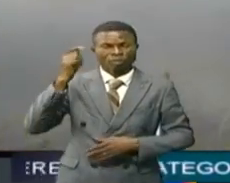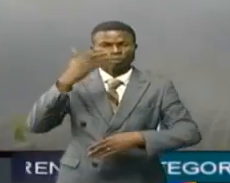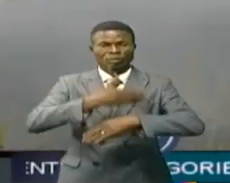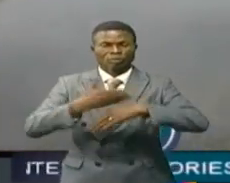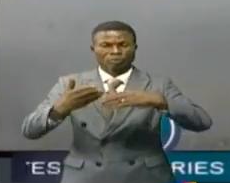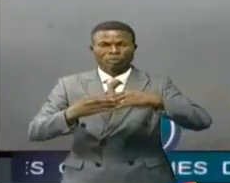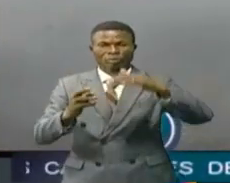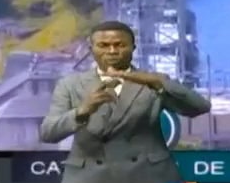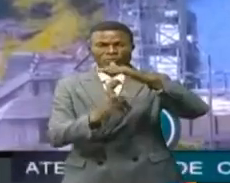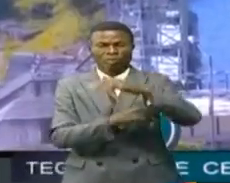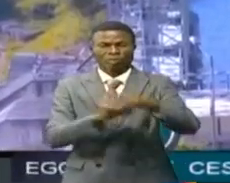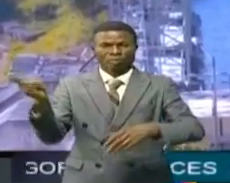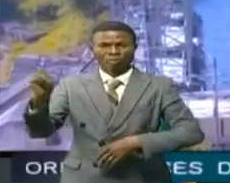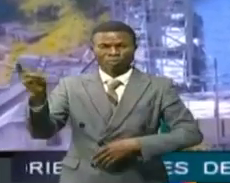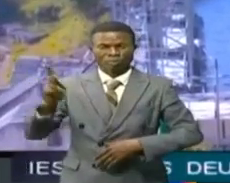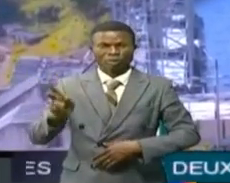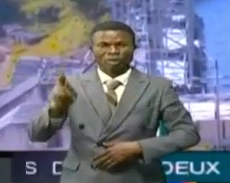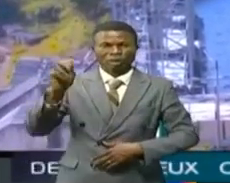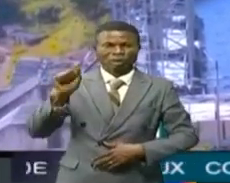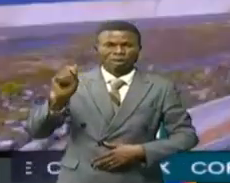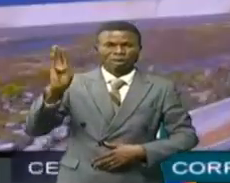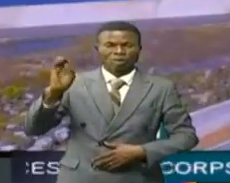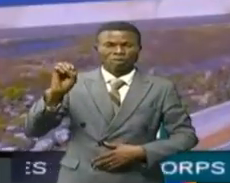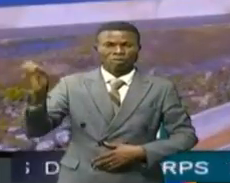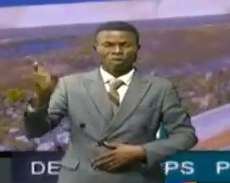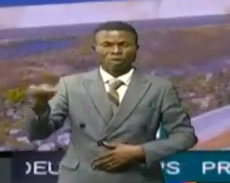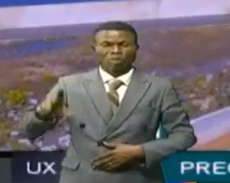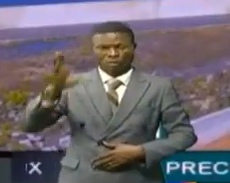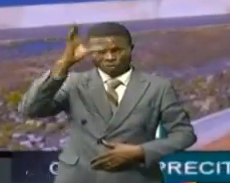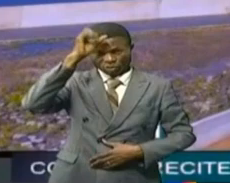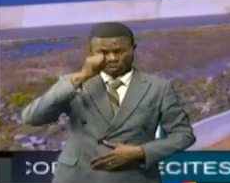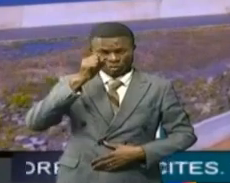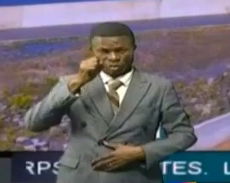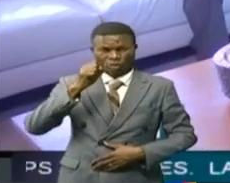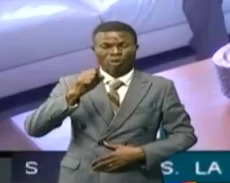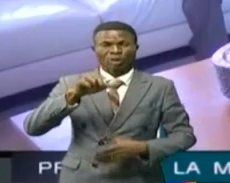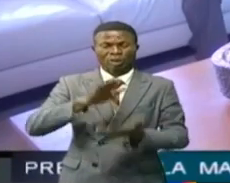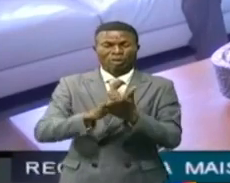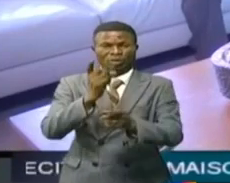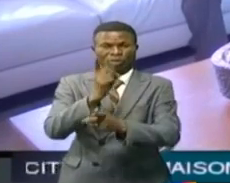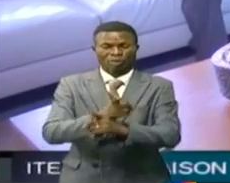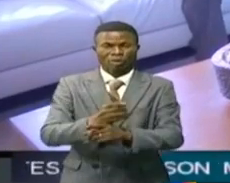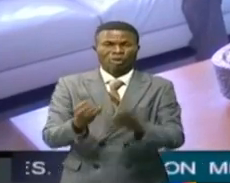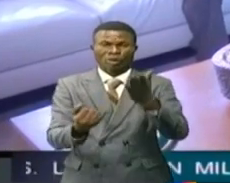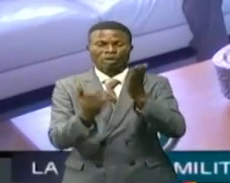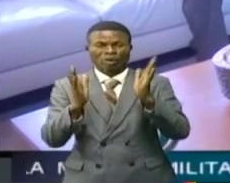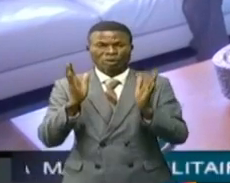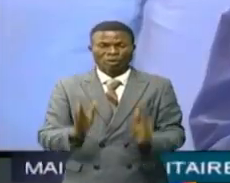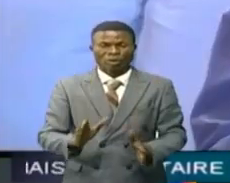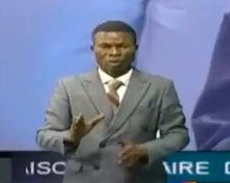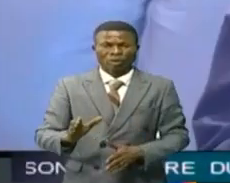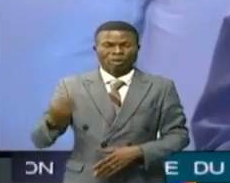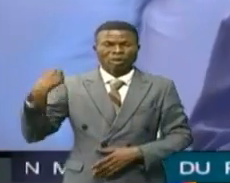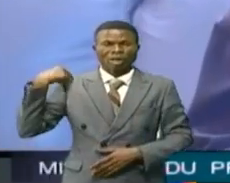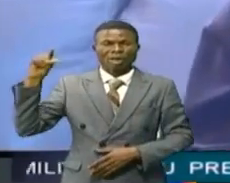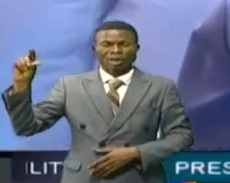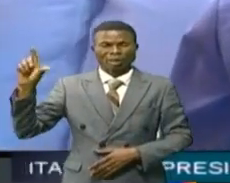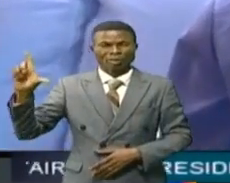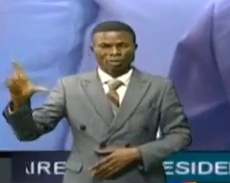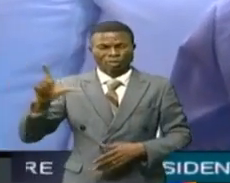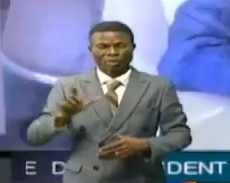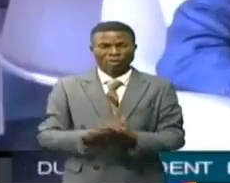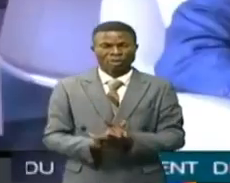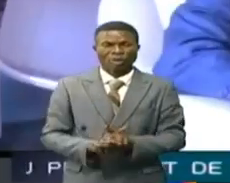dans le Kassai et de Kakubola dans la province du Kwilu seront désormais pilotés par l'ingénieur Gabriel Mpombo Mulenda. Ce